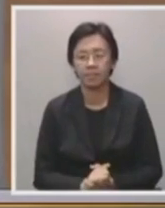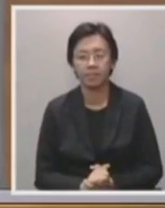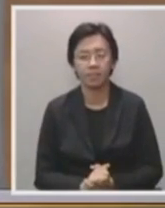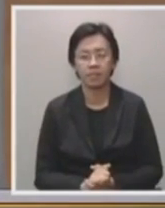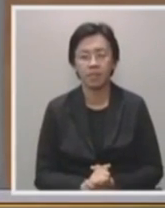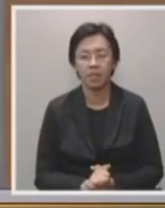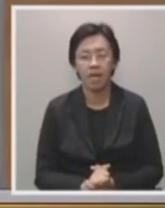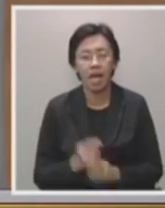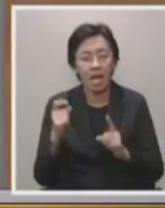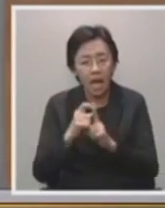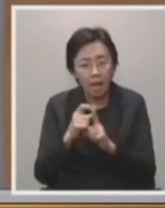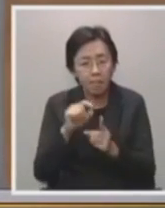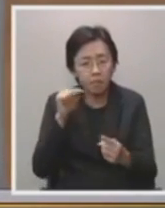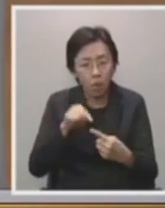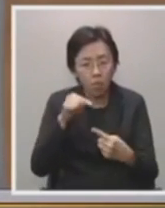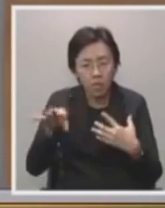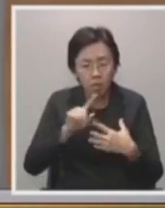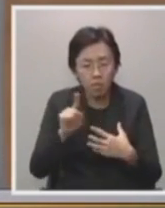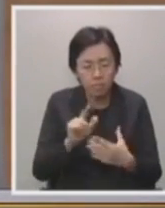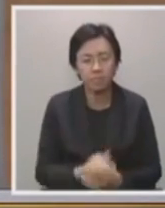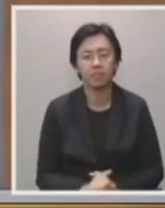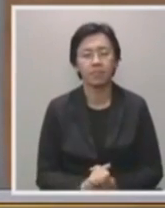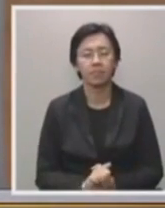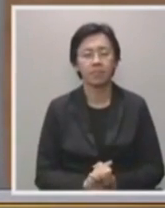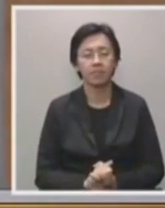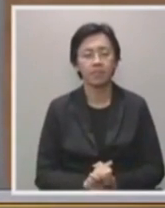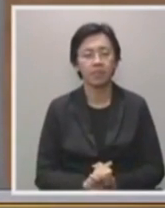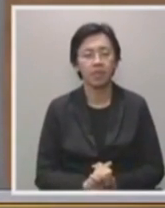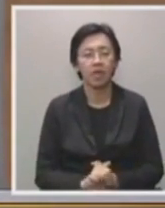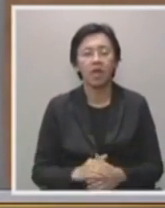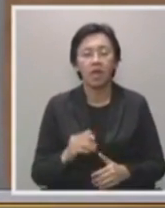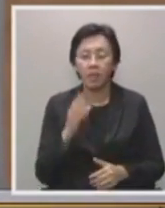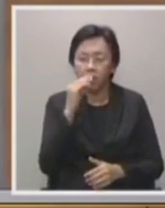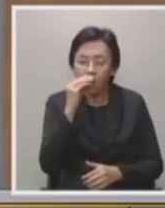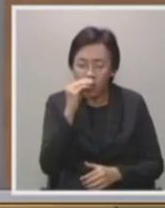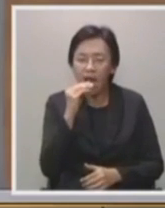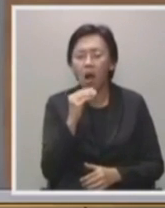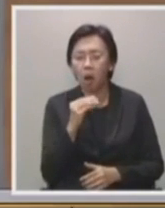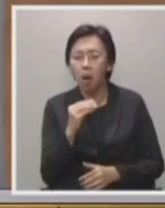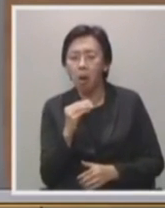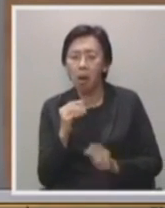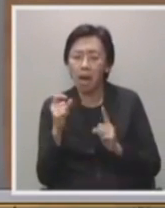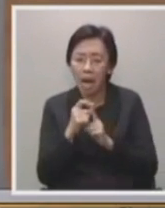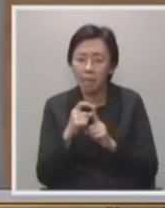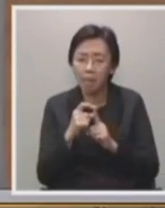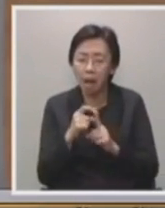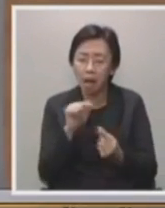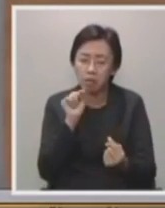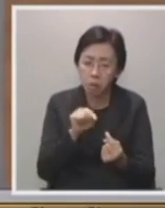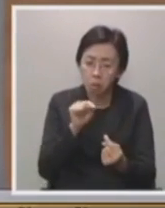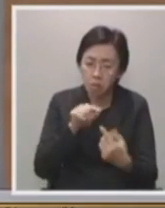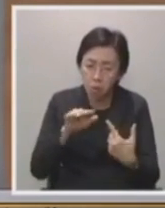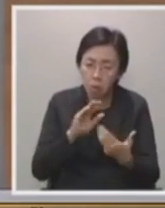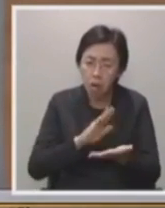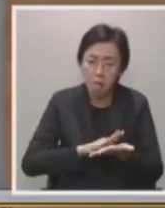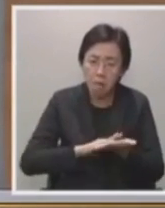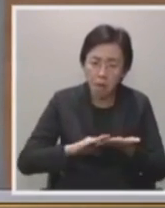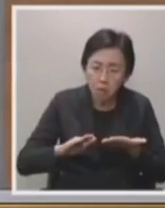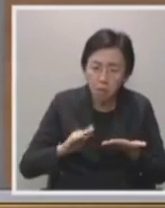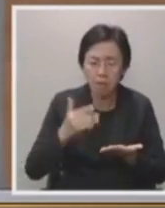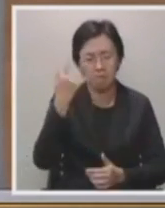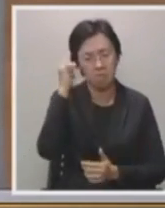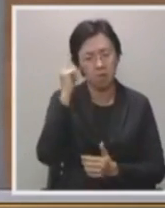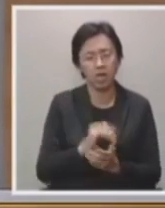ช้ตัวคำที่เหมาะสมหรือไม่กับระบบนี้กับคนระดับนี้ก็ได้เข้าใจนะครับไปบังคับเขาไม่ได้ครับเพราะ